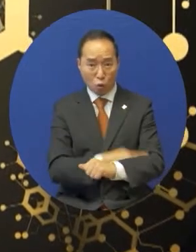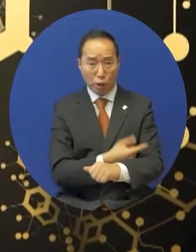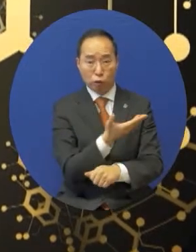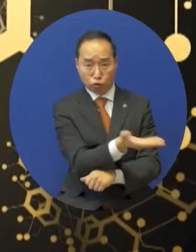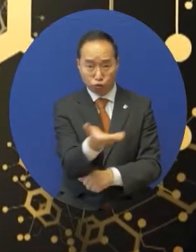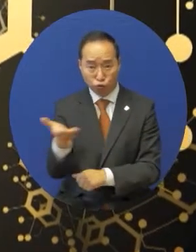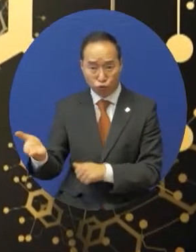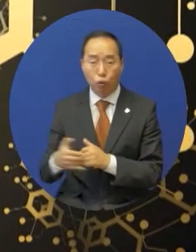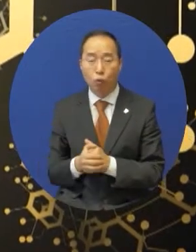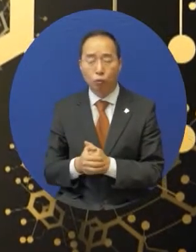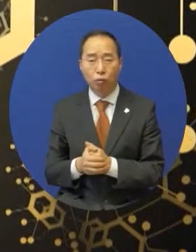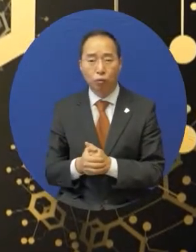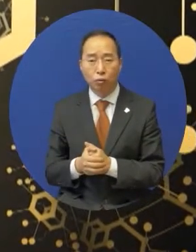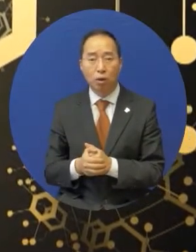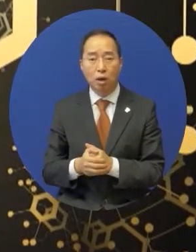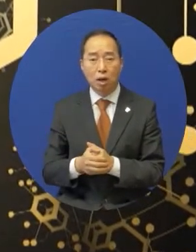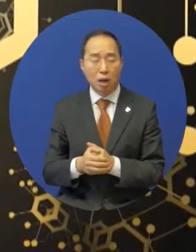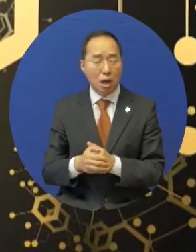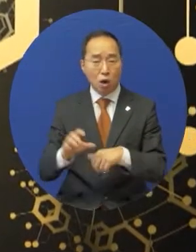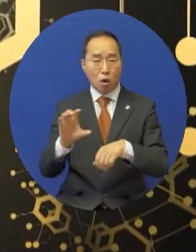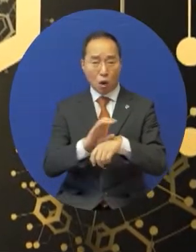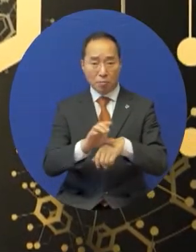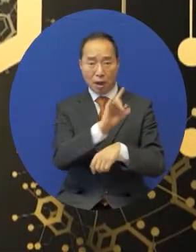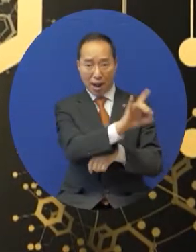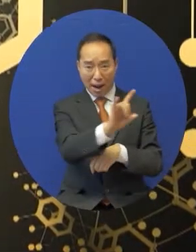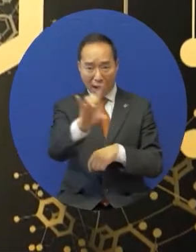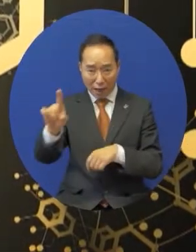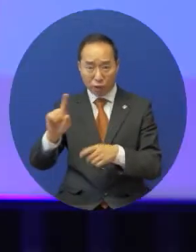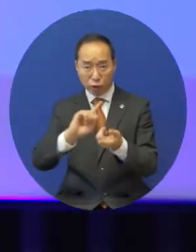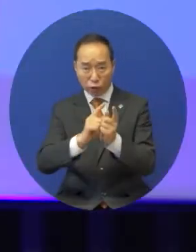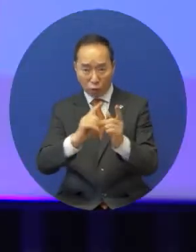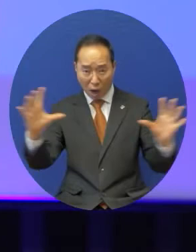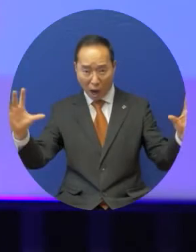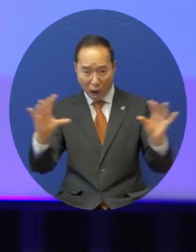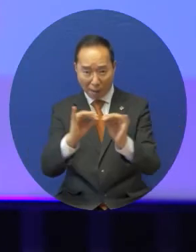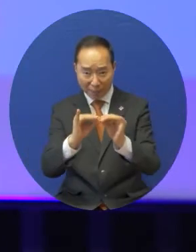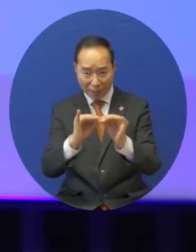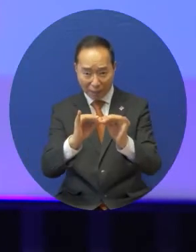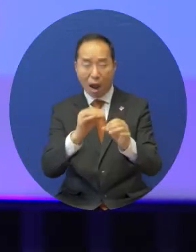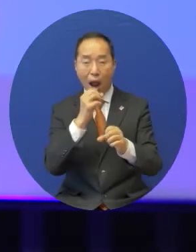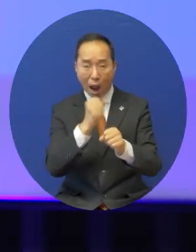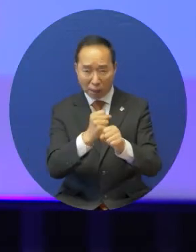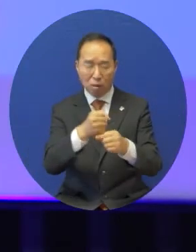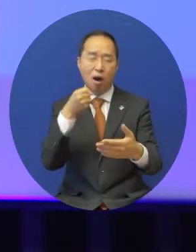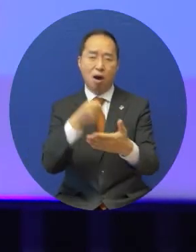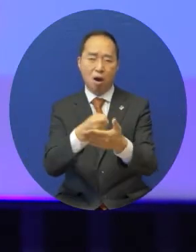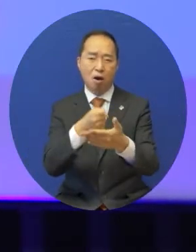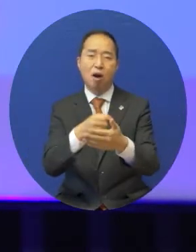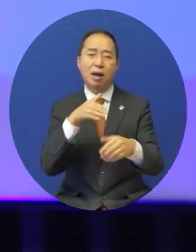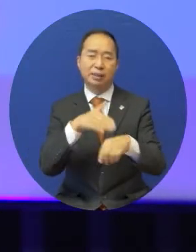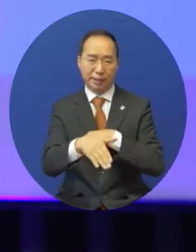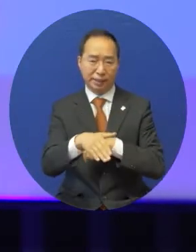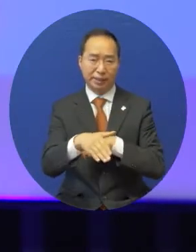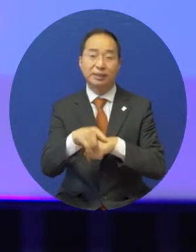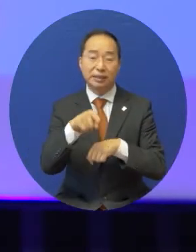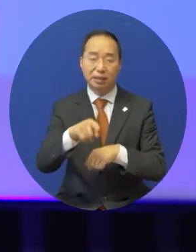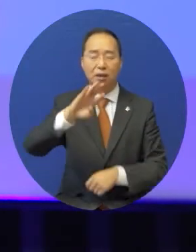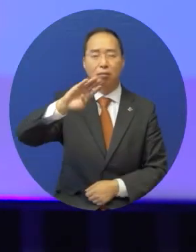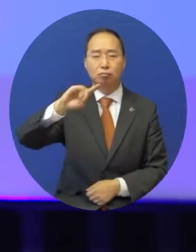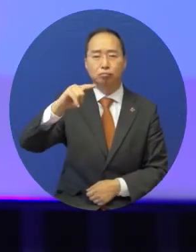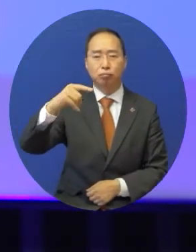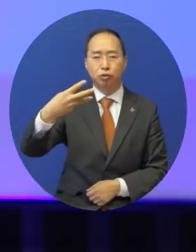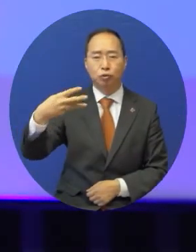주고 이 분권화된 각각의 컴퓨터들이 서로 합의를 이루어서 결정하는 게